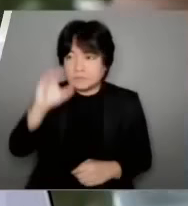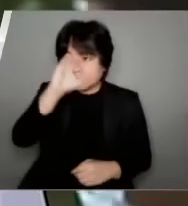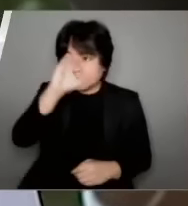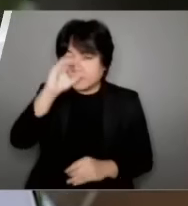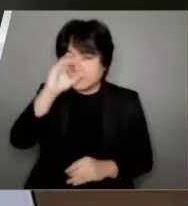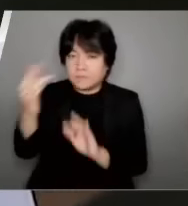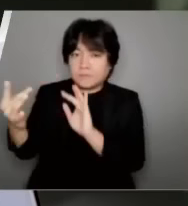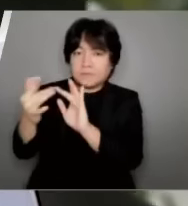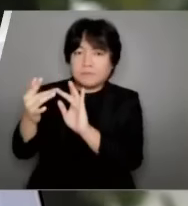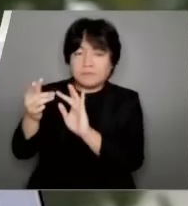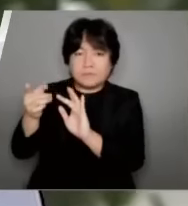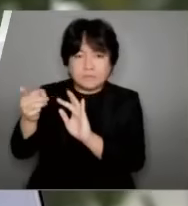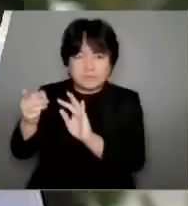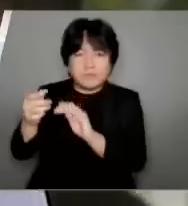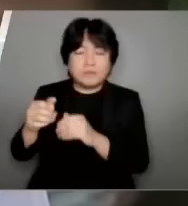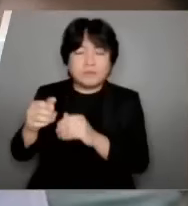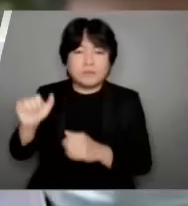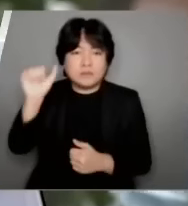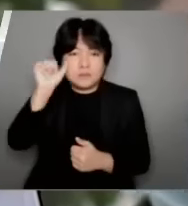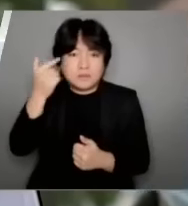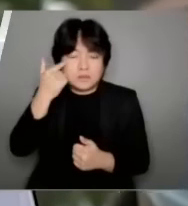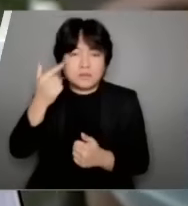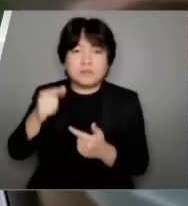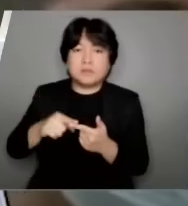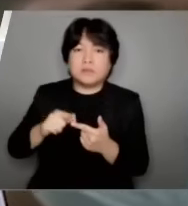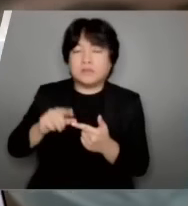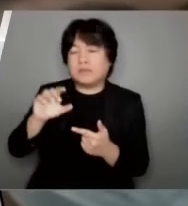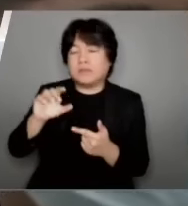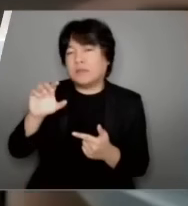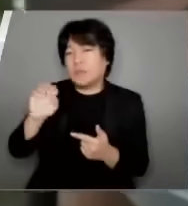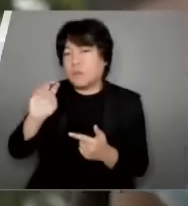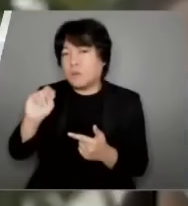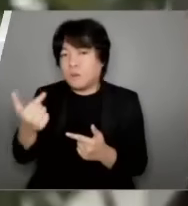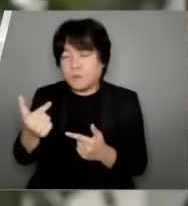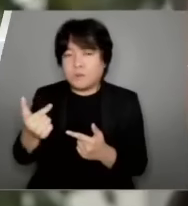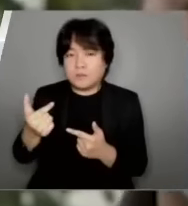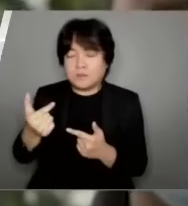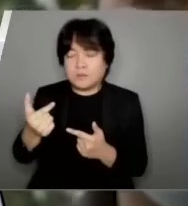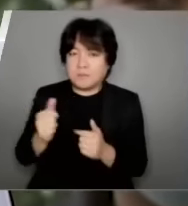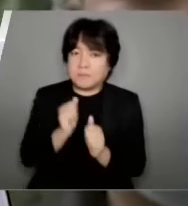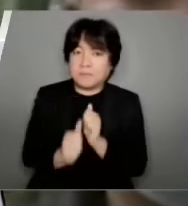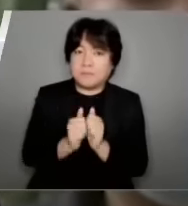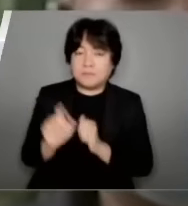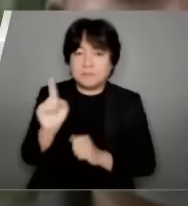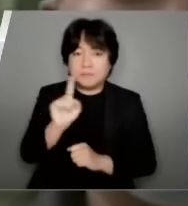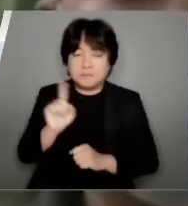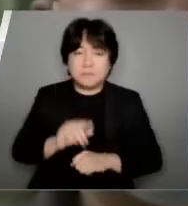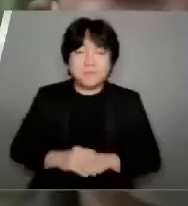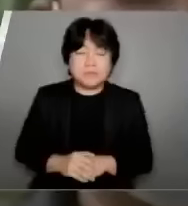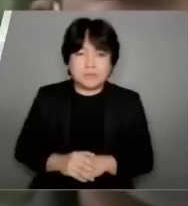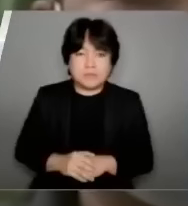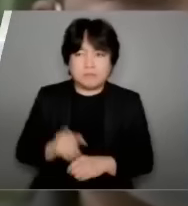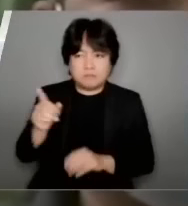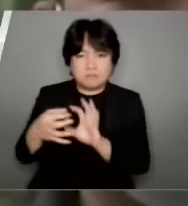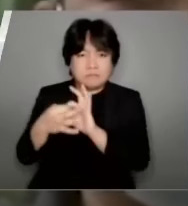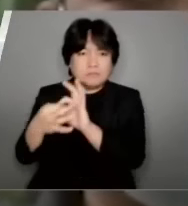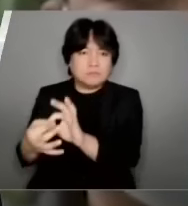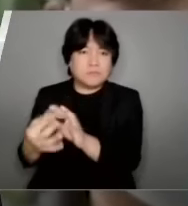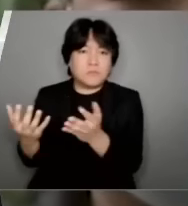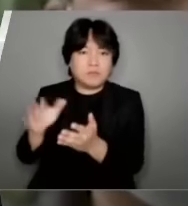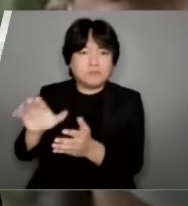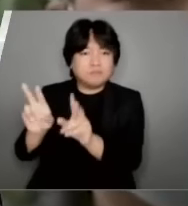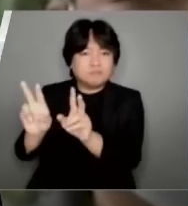means that Bamban and Porac are closely related. And remember that despite